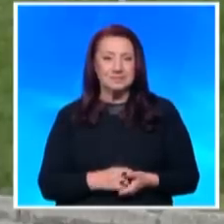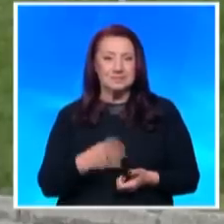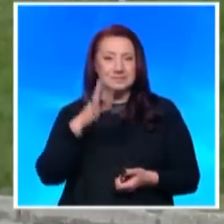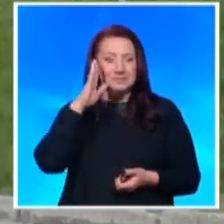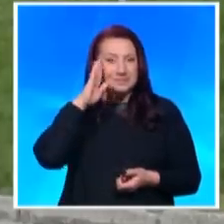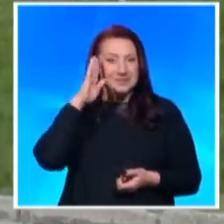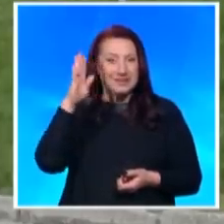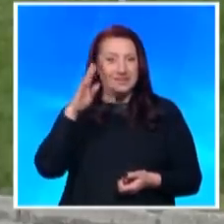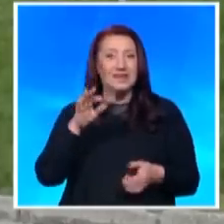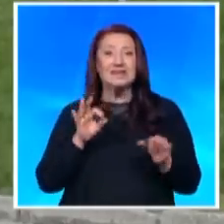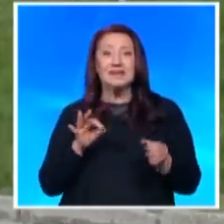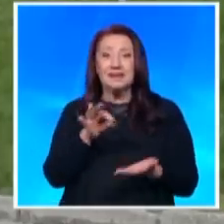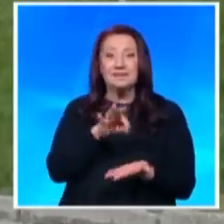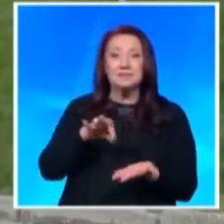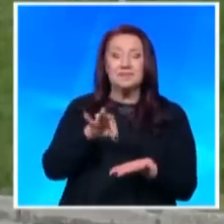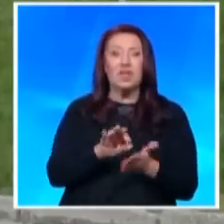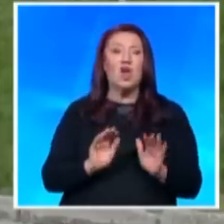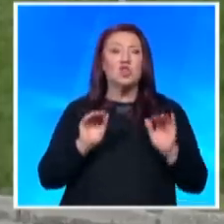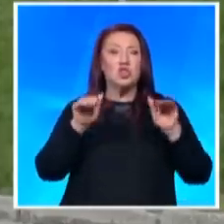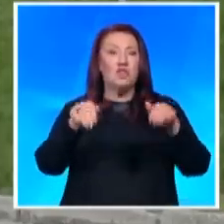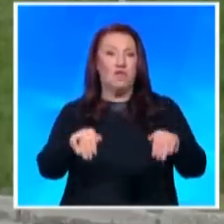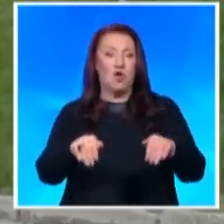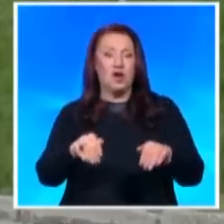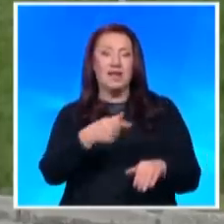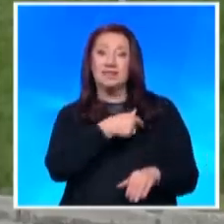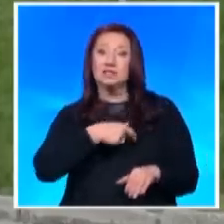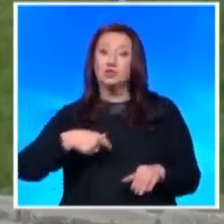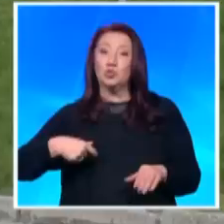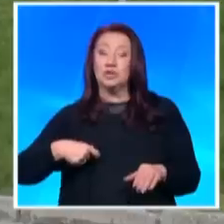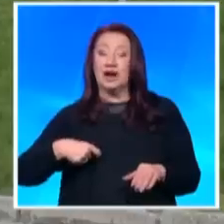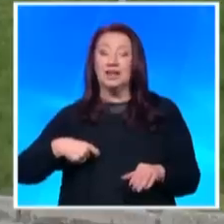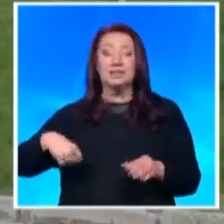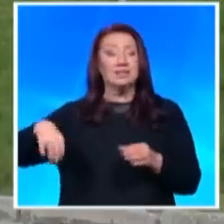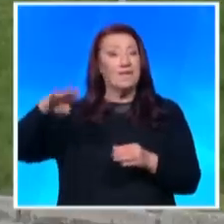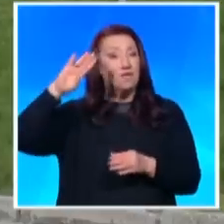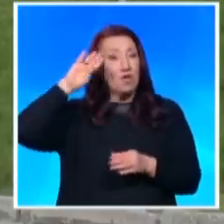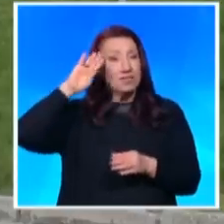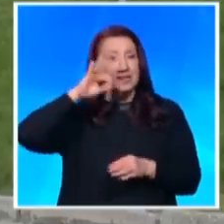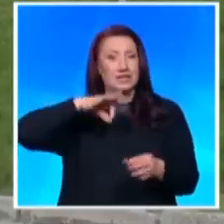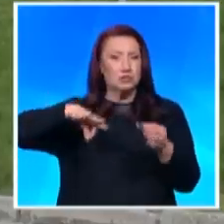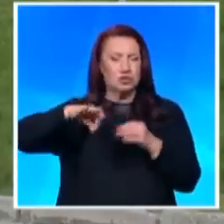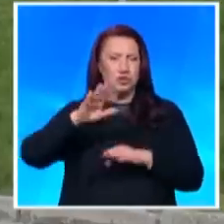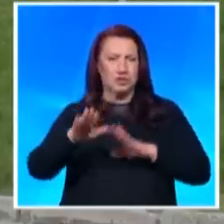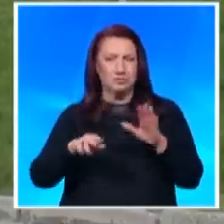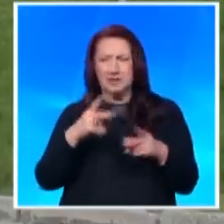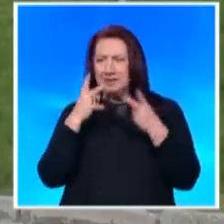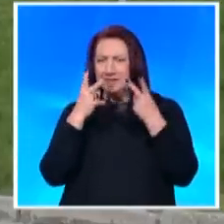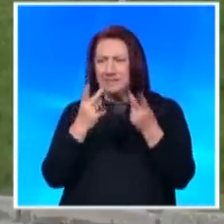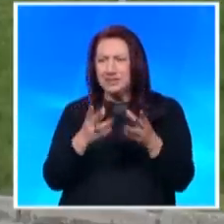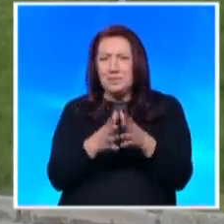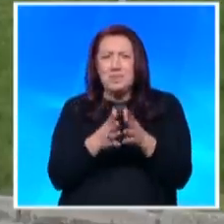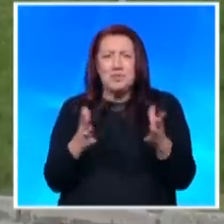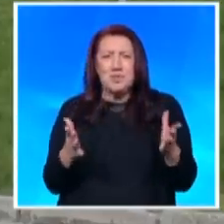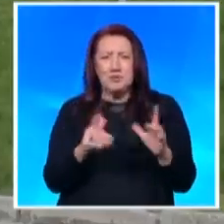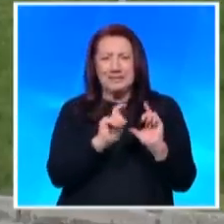Здравейте, ние се намираме в двора на Националния военно-исторически музей. Както виждате, около мен е пълно с семейства, с деца, които искат да се качат